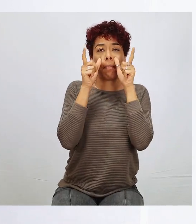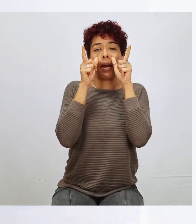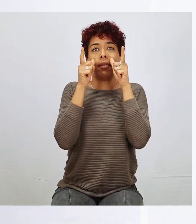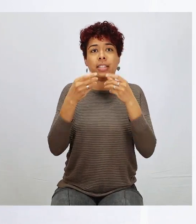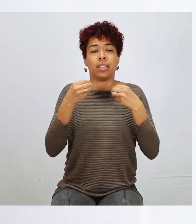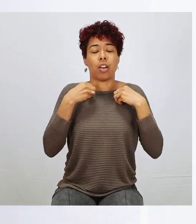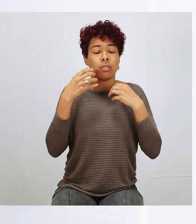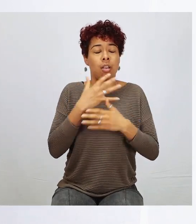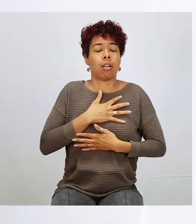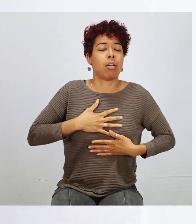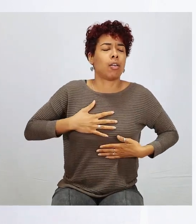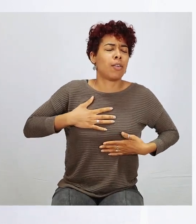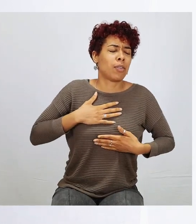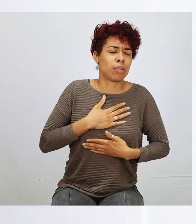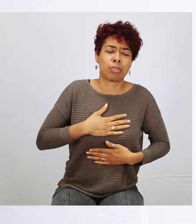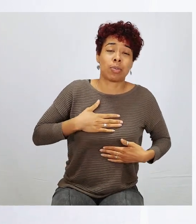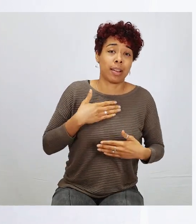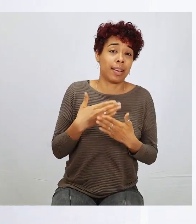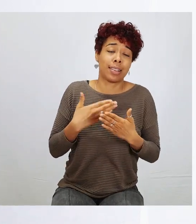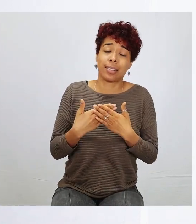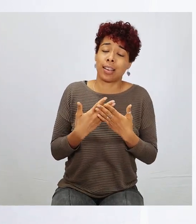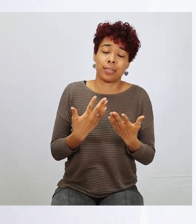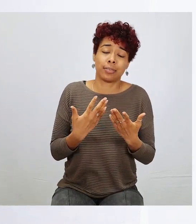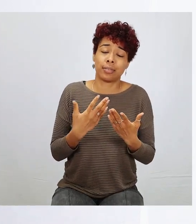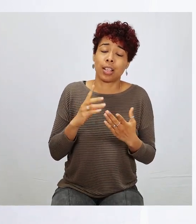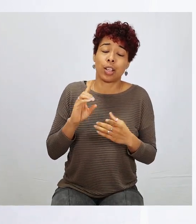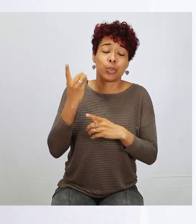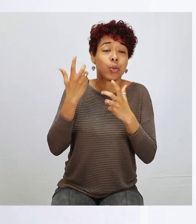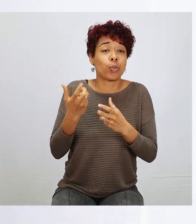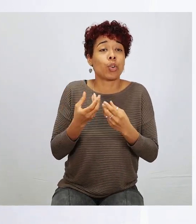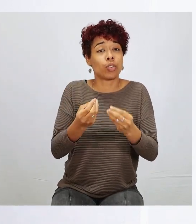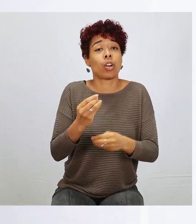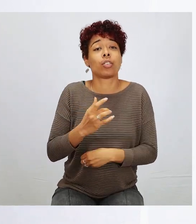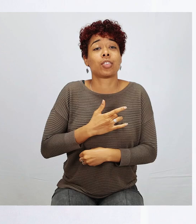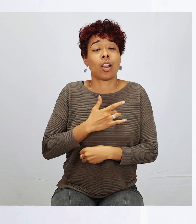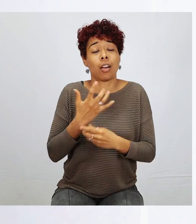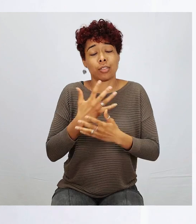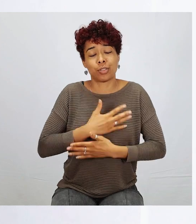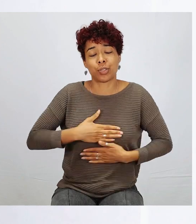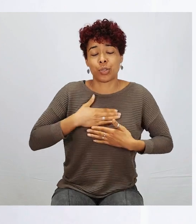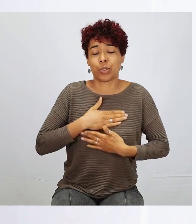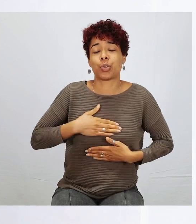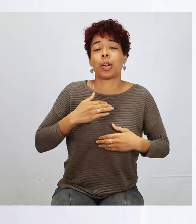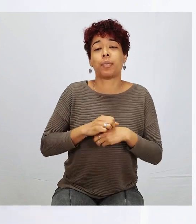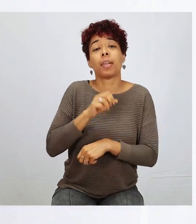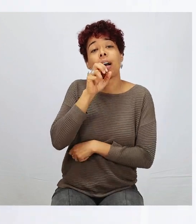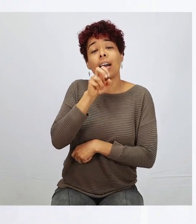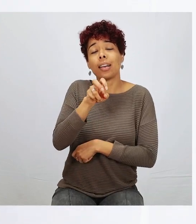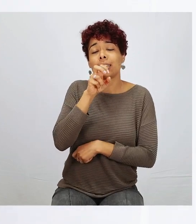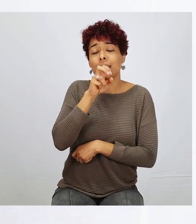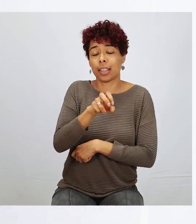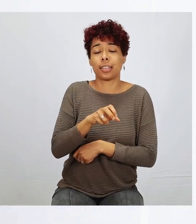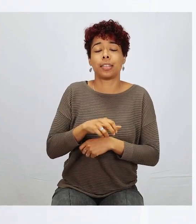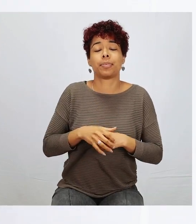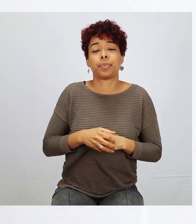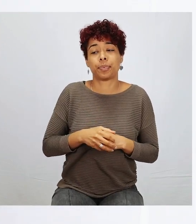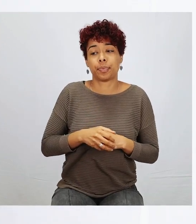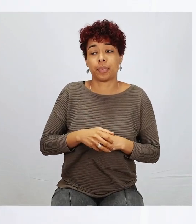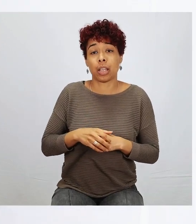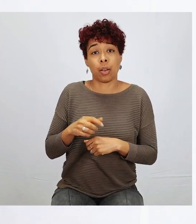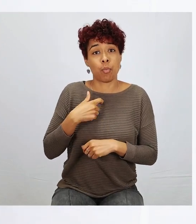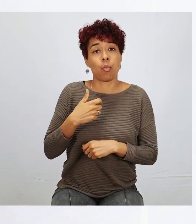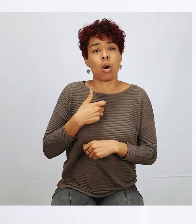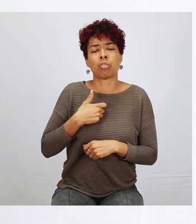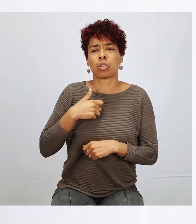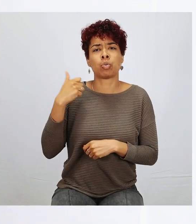la joie. Et c'est ce que Dieu veut faire dans ta vie aujourd'hui, réjouir ton cœur. Ésaïe 41, 13, après quoi on va prier. « Car je suis l'Éternel, ton Dieu,